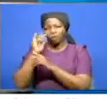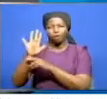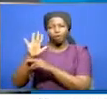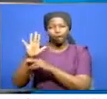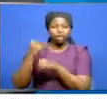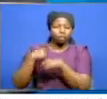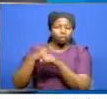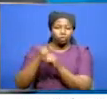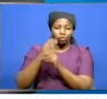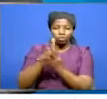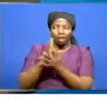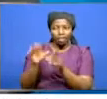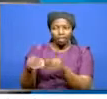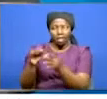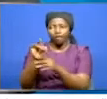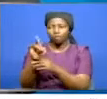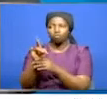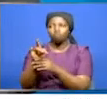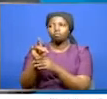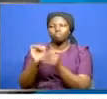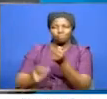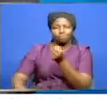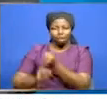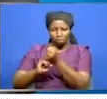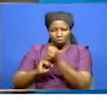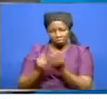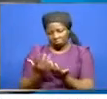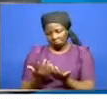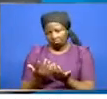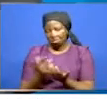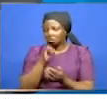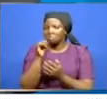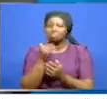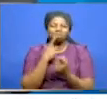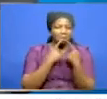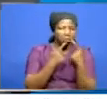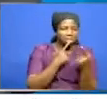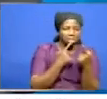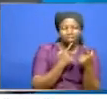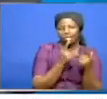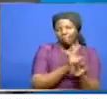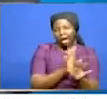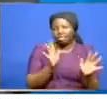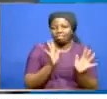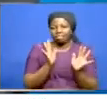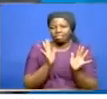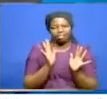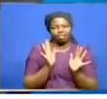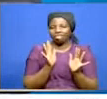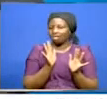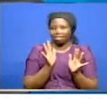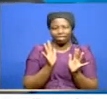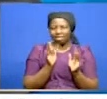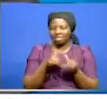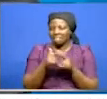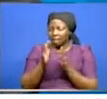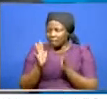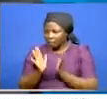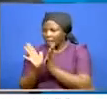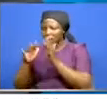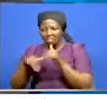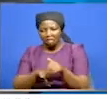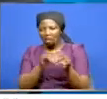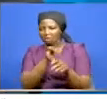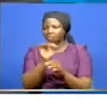wakupatie kipaumbele. Si jambo unaweza ongea tu pale kando periphery alafu wananchi wakufuate,